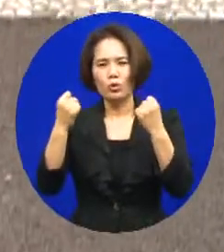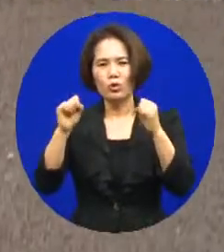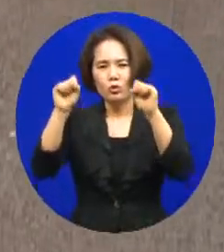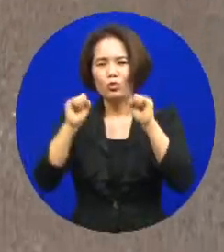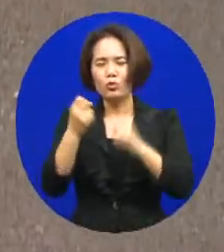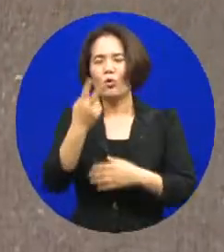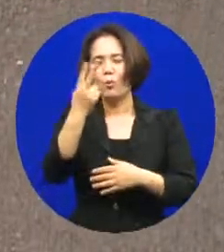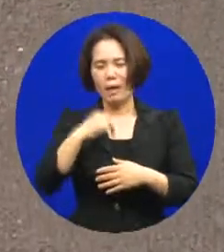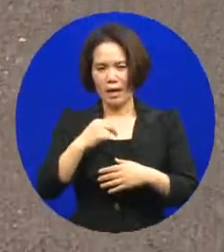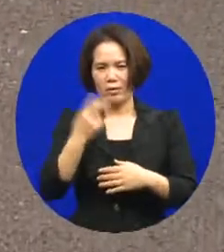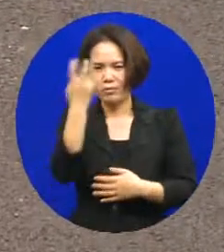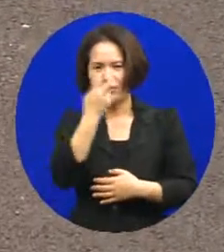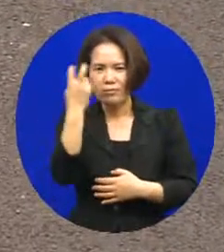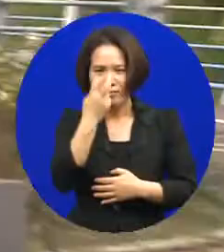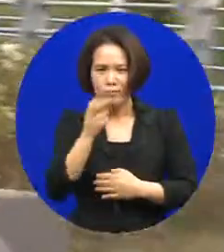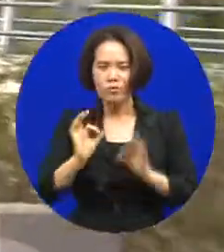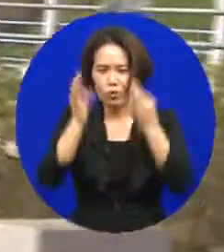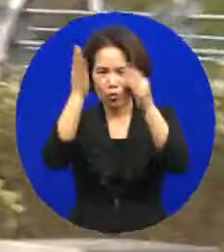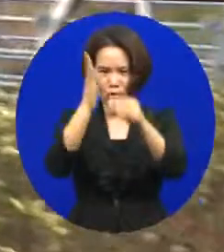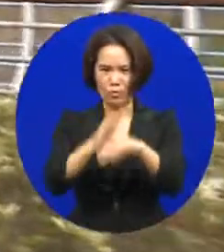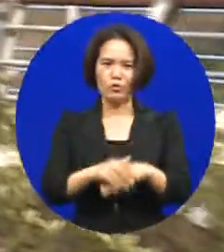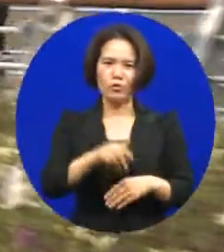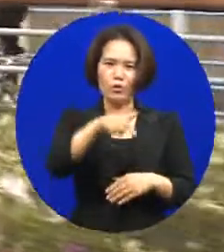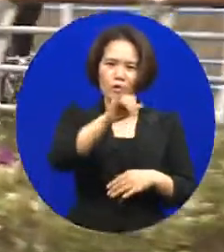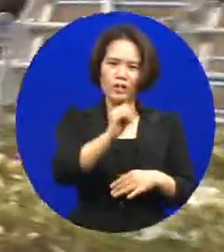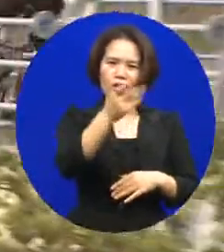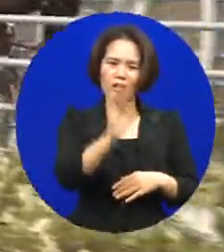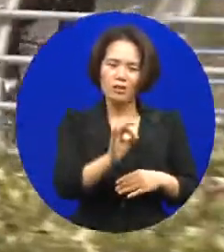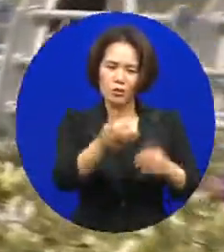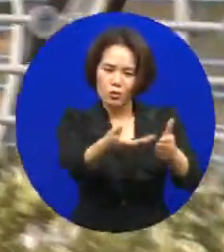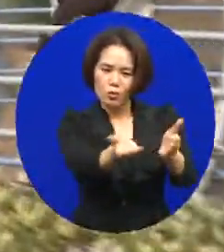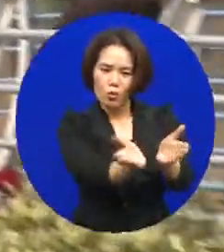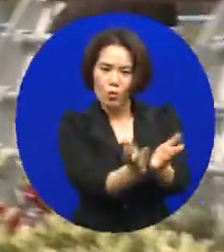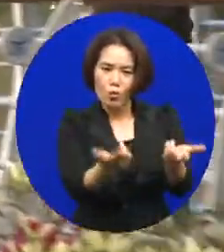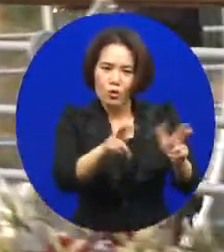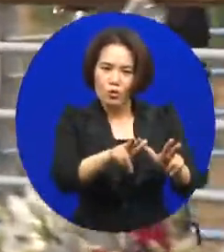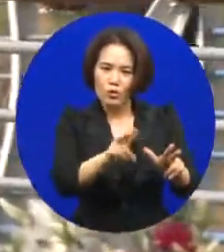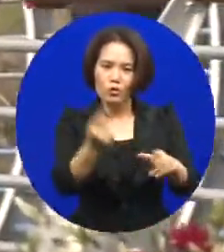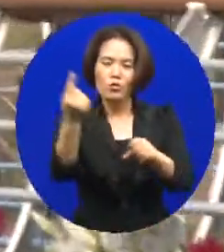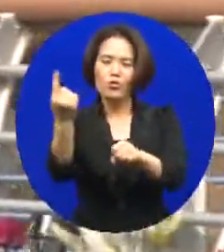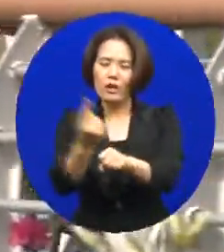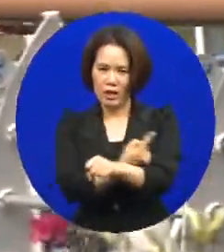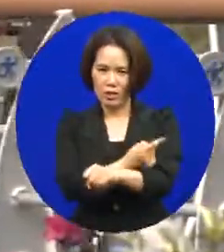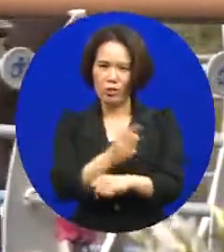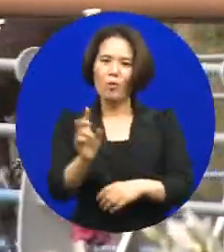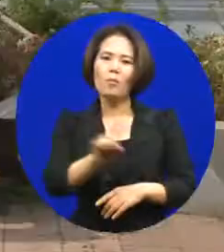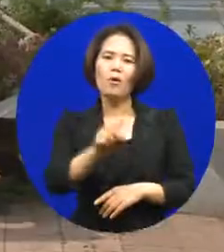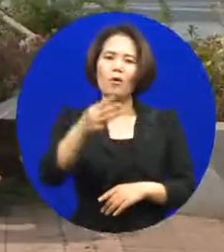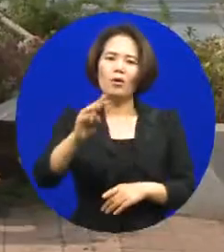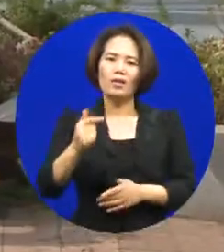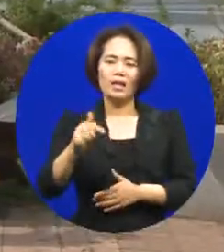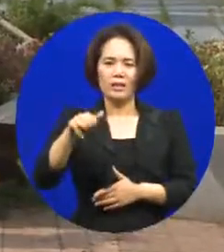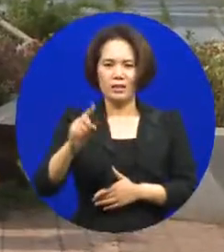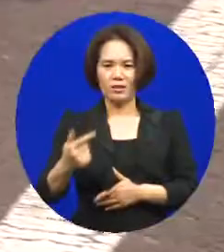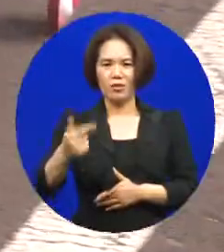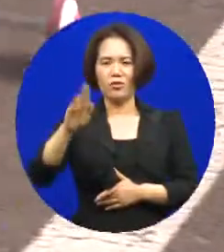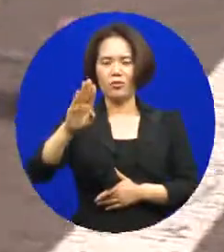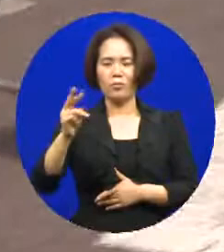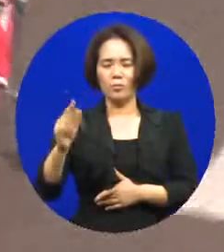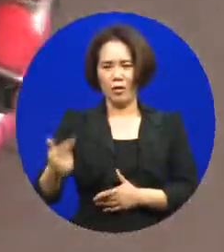있도록 정비점검에 힘쓰고 있는데요. 기흥호수공원 외에도 다양한 야생화가 가득한 탄천변 자전거